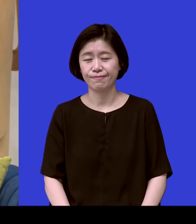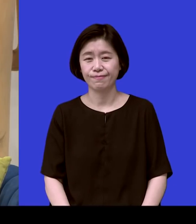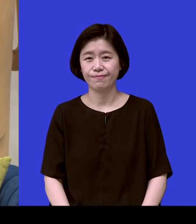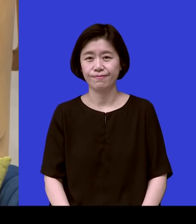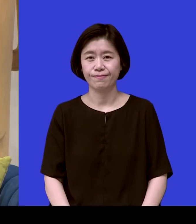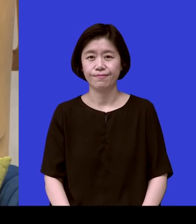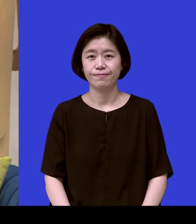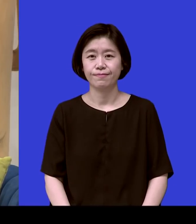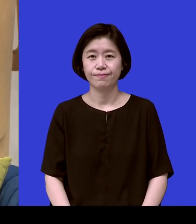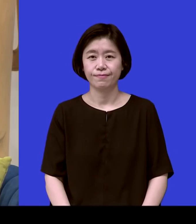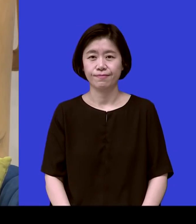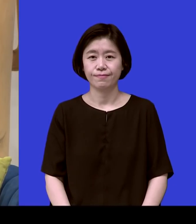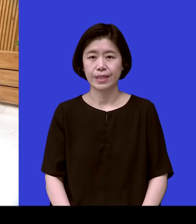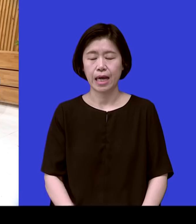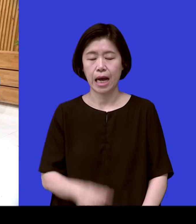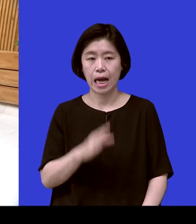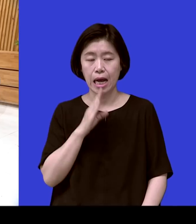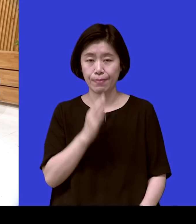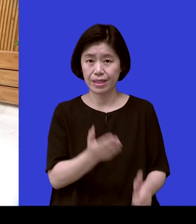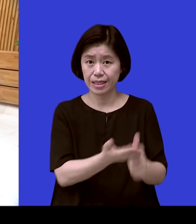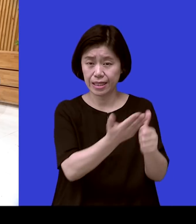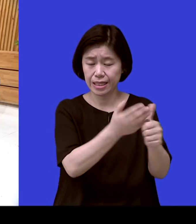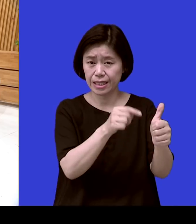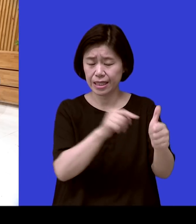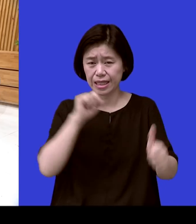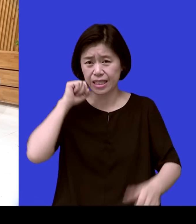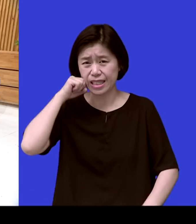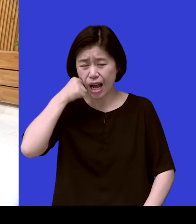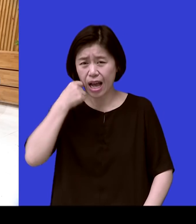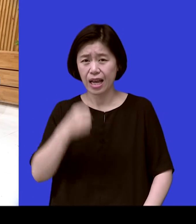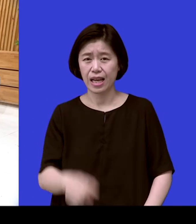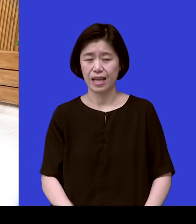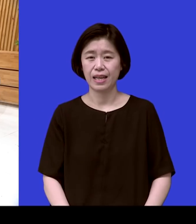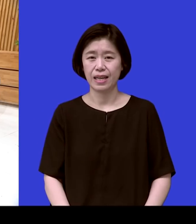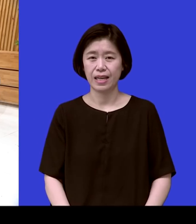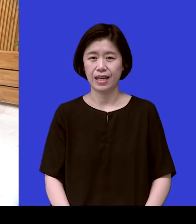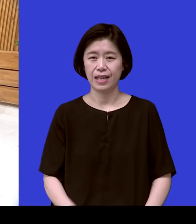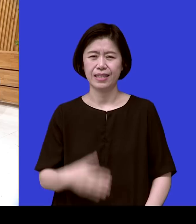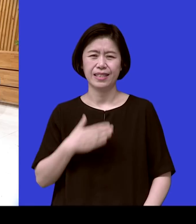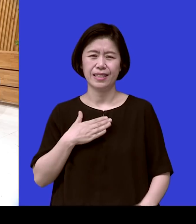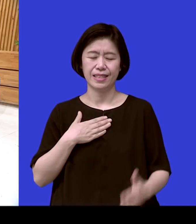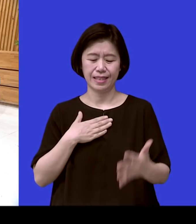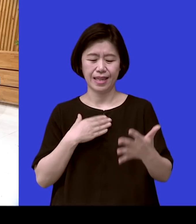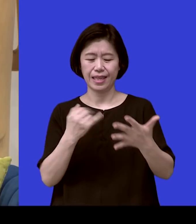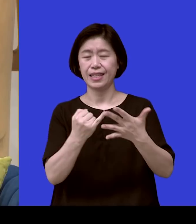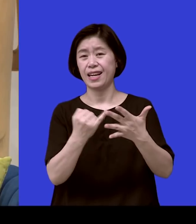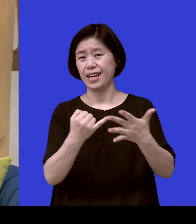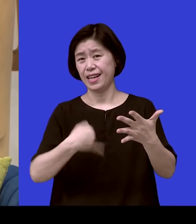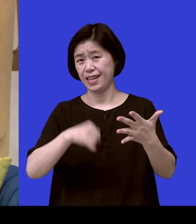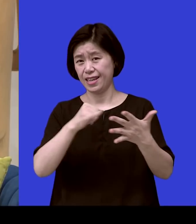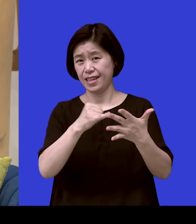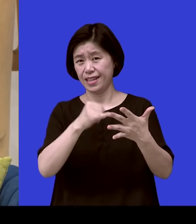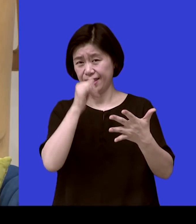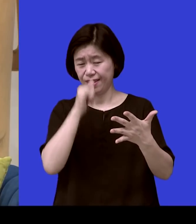태어났죠. 아. 정말 어려웠습니다. 예. 제 딸이 또 하나 있잖아요. 늦둥이가 네네네. 그 아이는 나중에 달라?